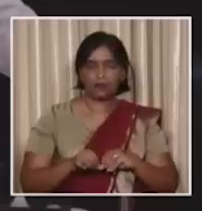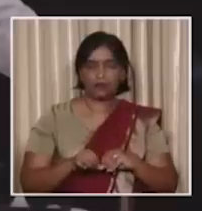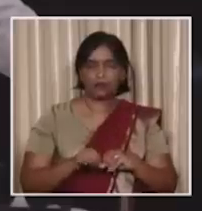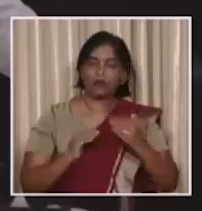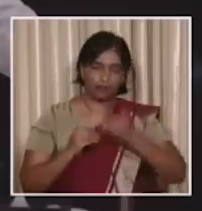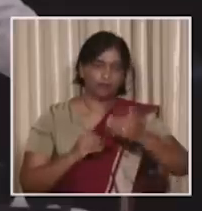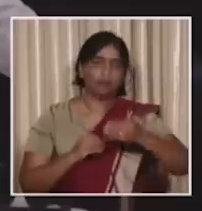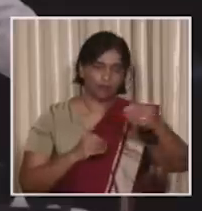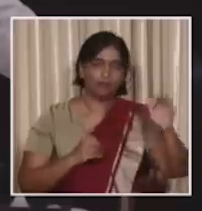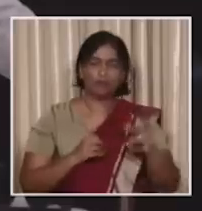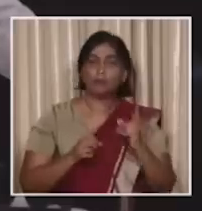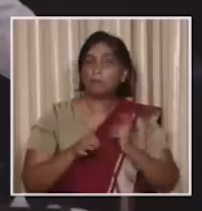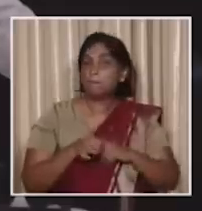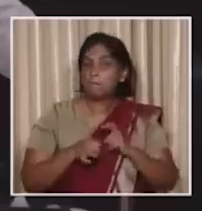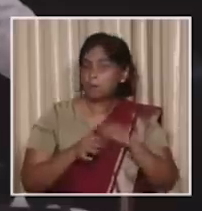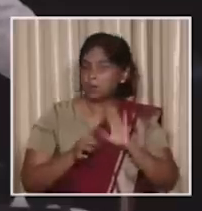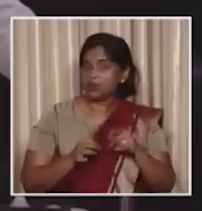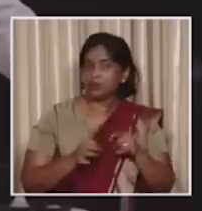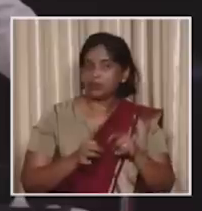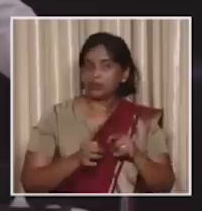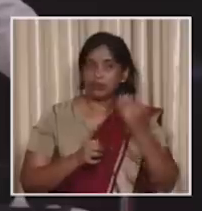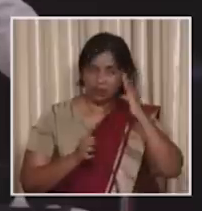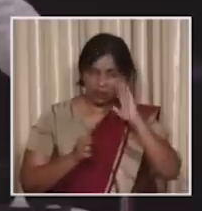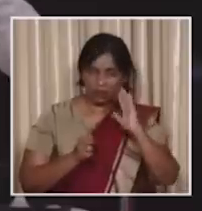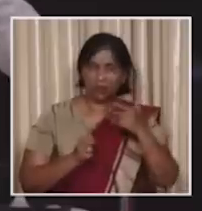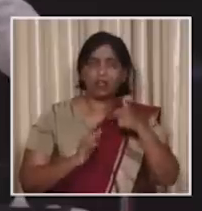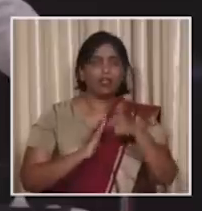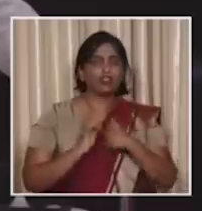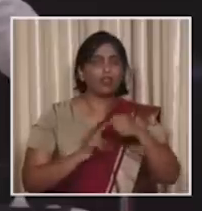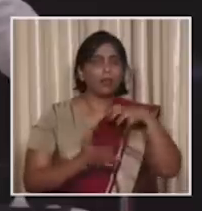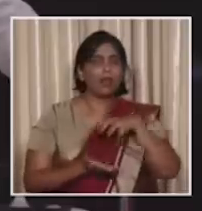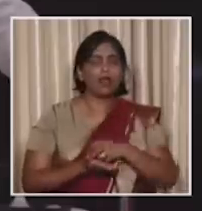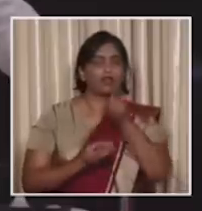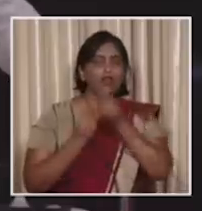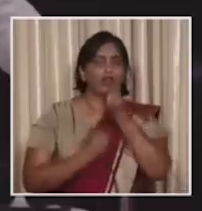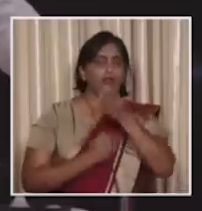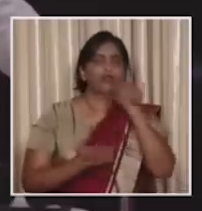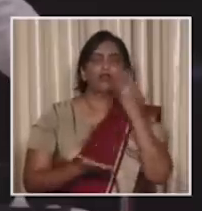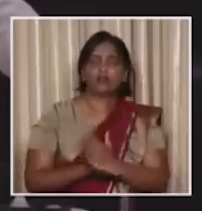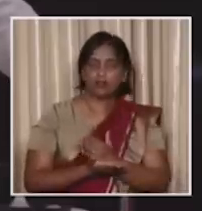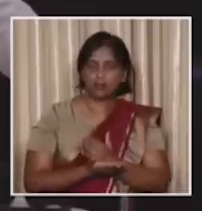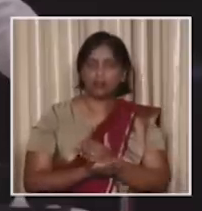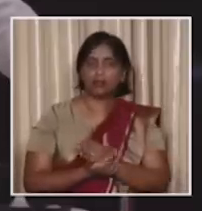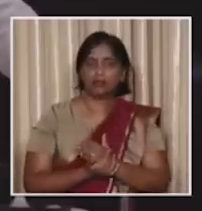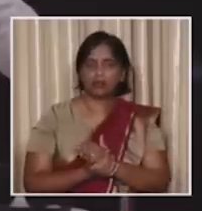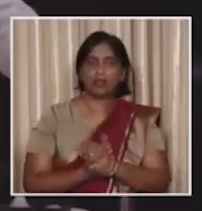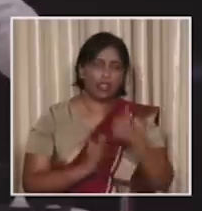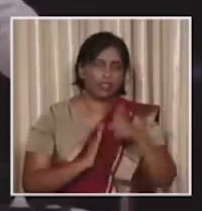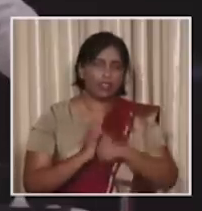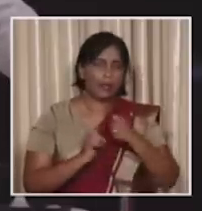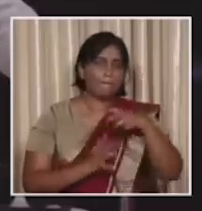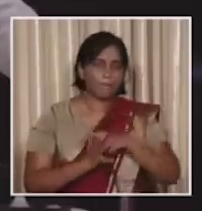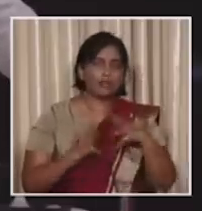ඇදිකටම යනවා අපි. ඔව් ඒකේ තියෙන ප්‍රශ්නේ තමයි දැන් ස්වභාවිකව දැන් දකුණු පළාතේ නතර වෙලා තියෙනවා. මොකද ආහාර දකුණු පළාත